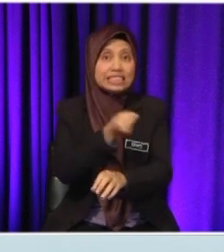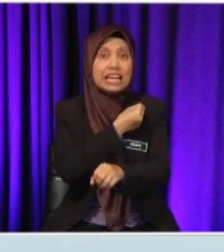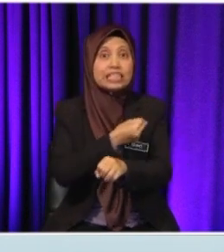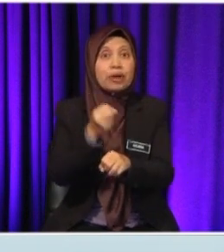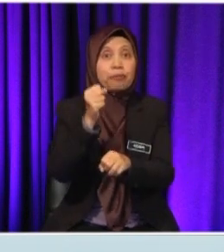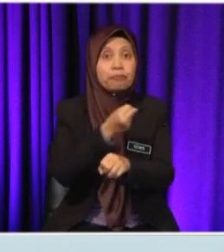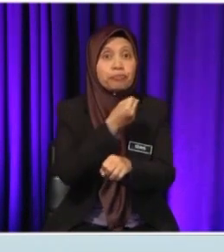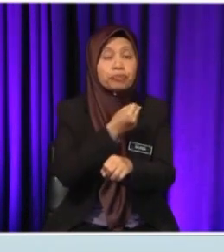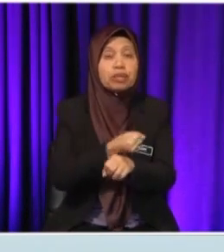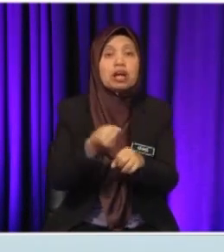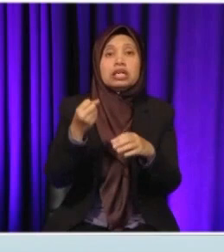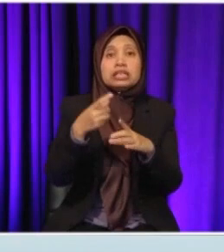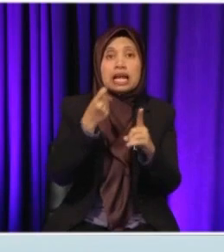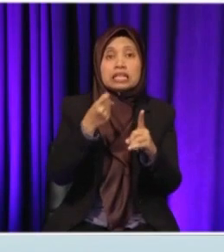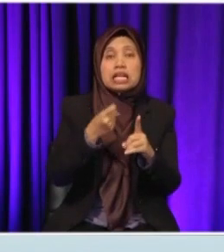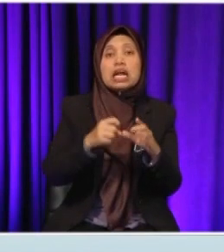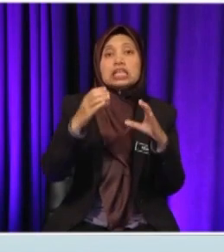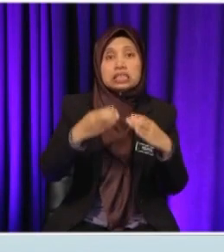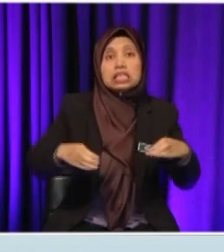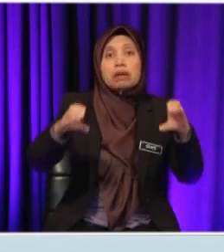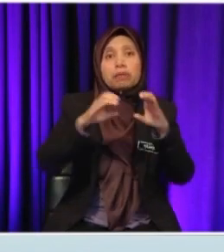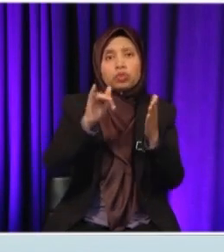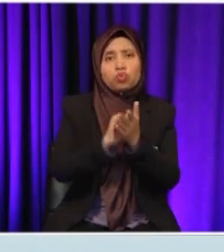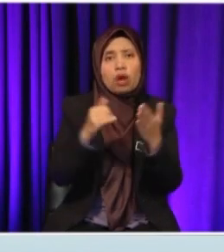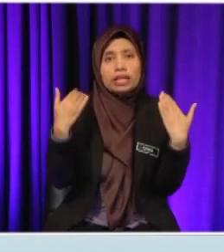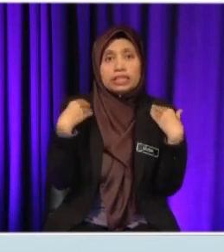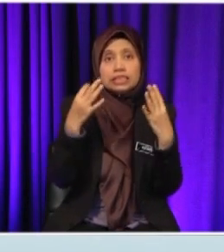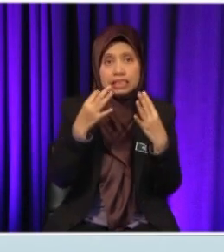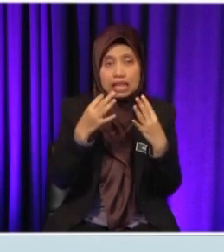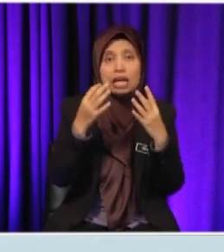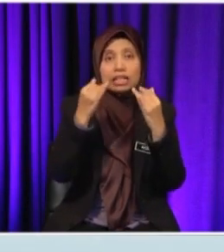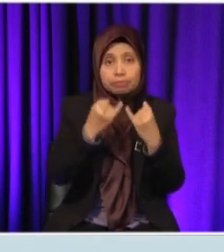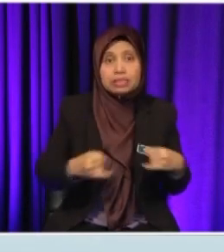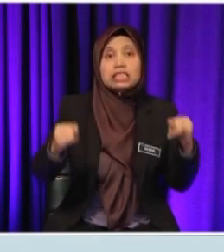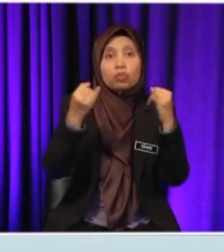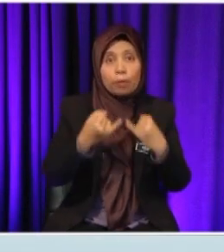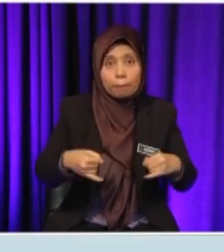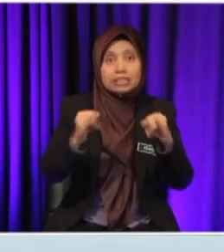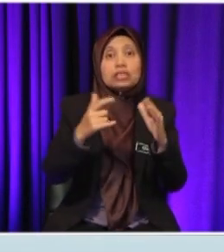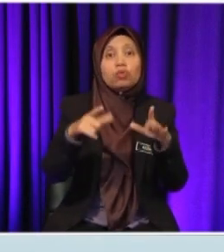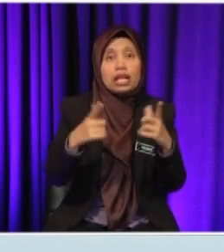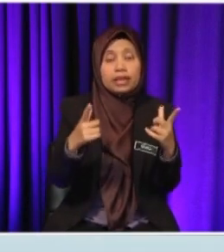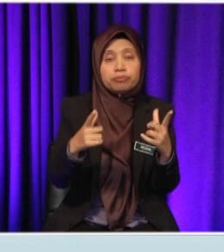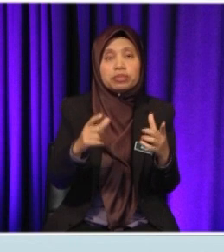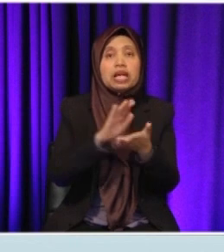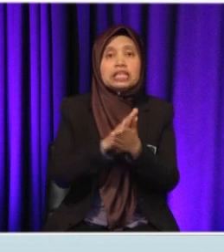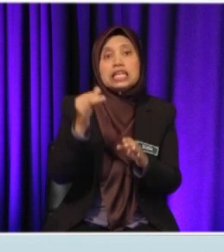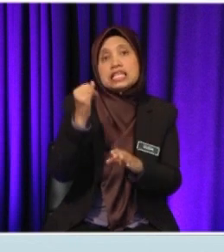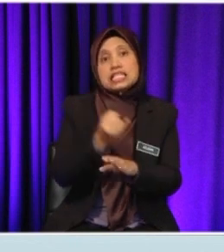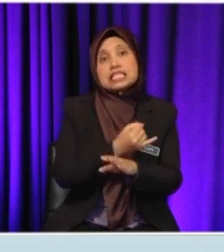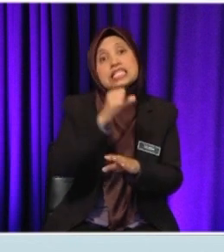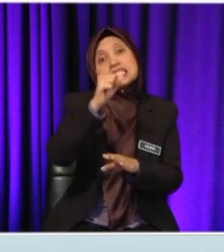lihat daripada cerpen tersebut ada beberapa peristiwa, ambil jadikan dia dalam bentuk sajak. Dirinya